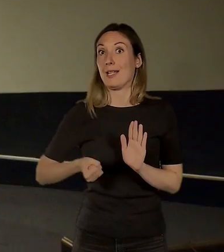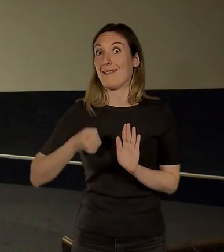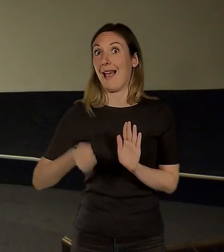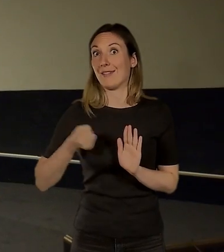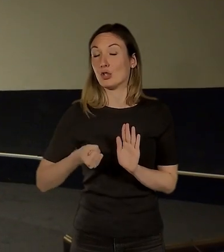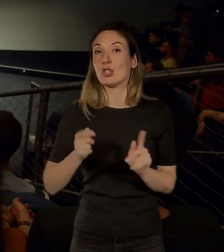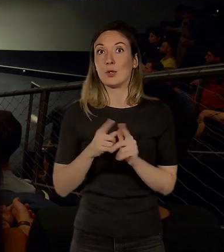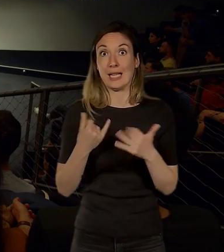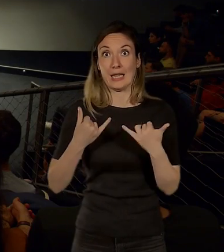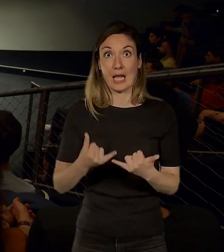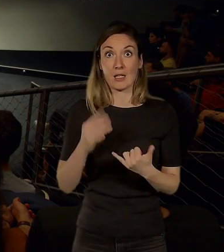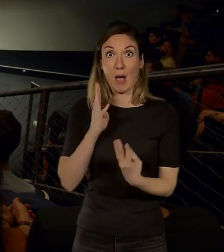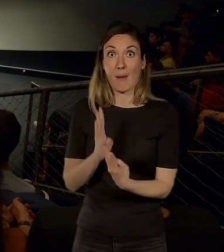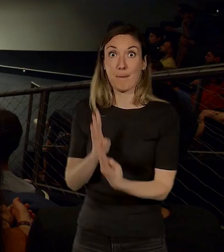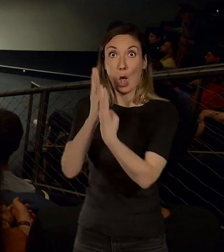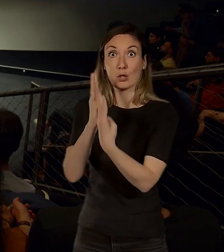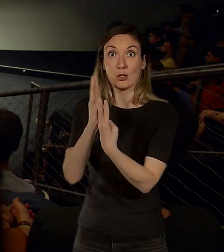teď nepochopitelně plot a billboard?